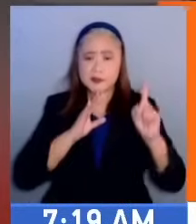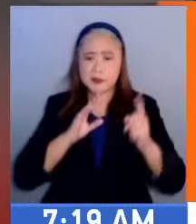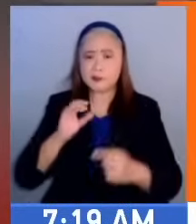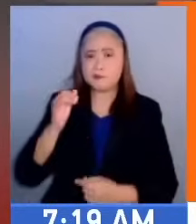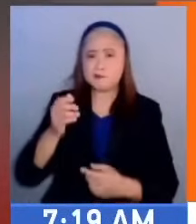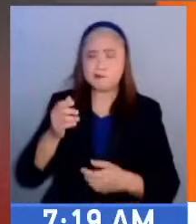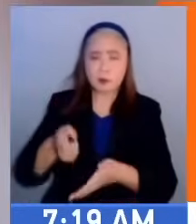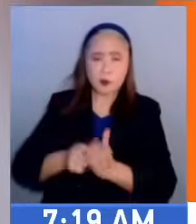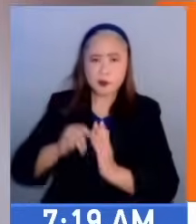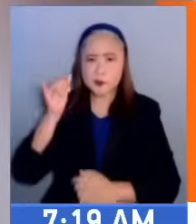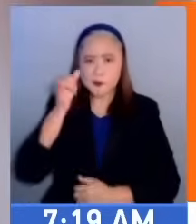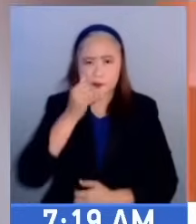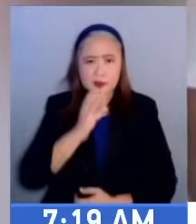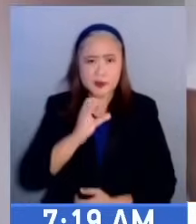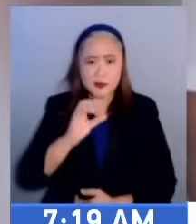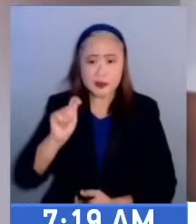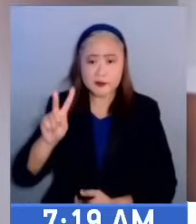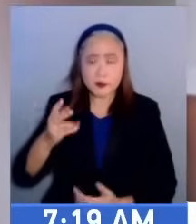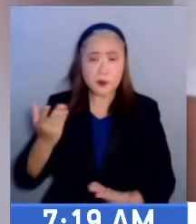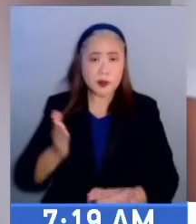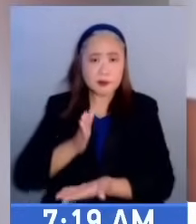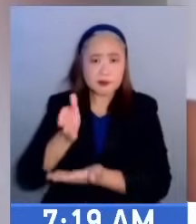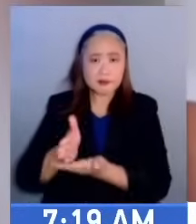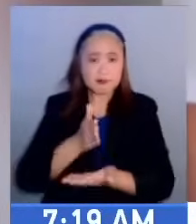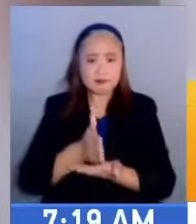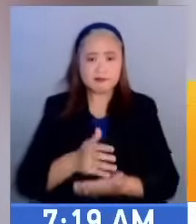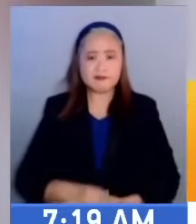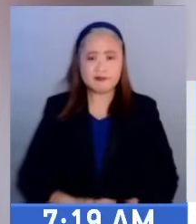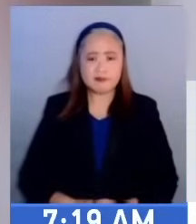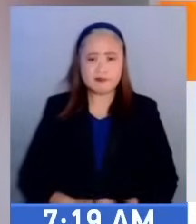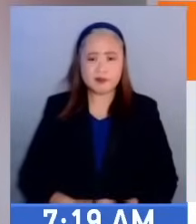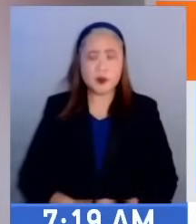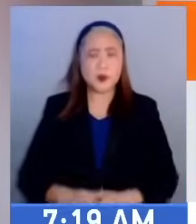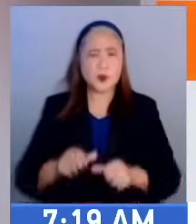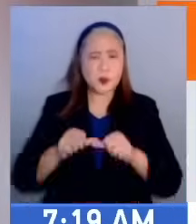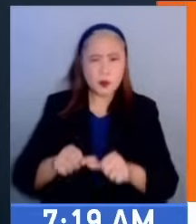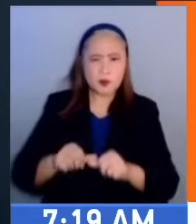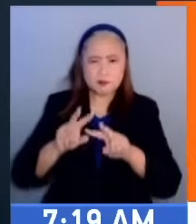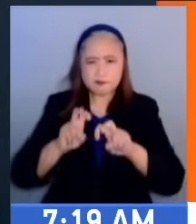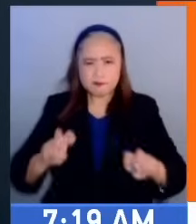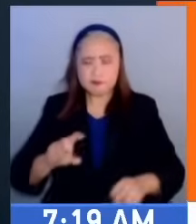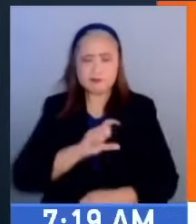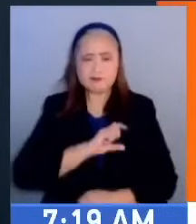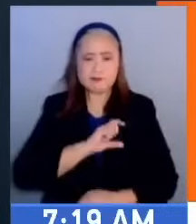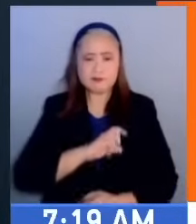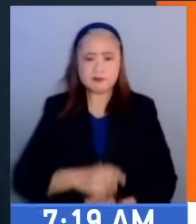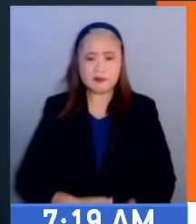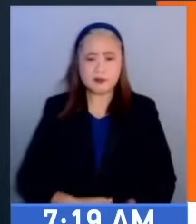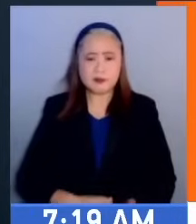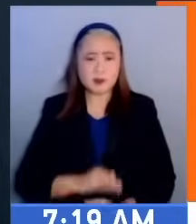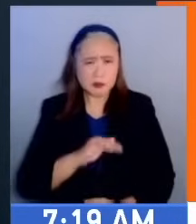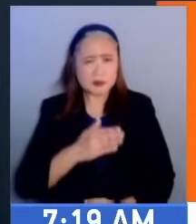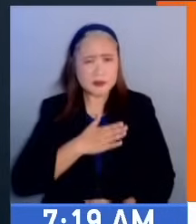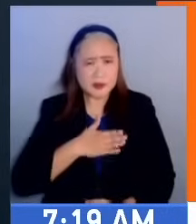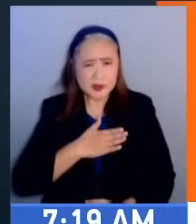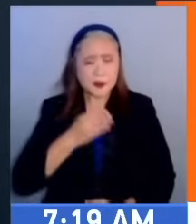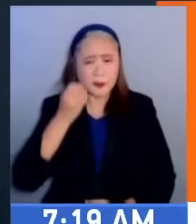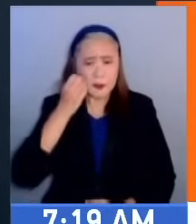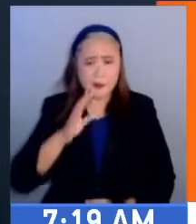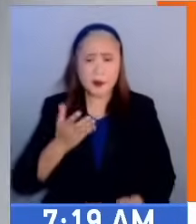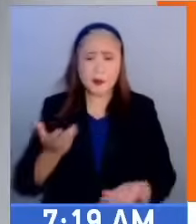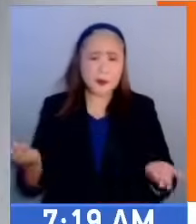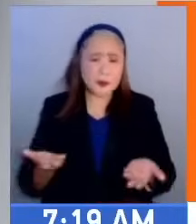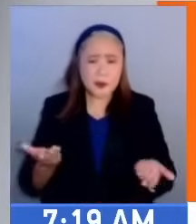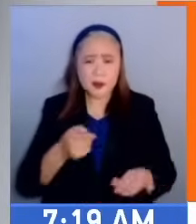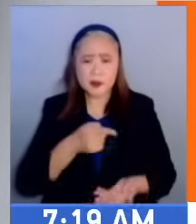siya huling na-update ang pamilya ko Patuloy ang imbestigasyon ng pulisya anak ikaw ay umuwi na kung nasaan ka man at sana ikaw